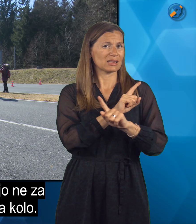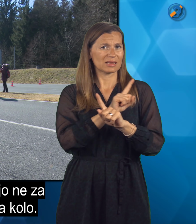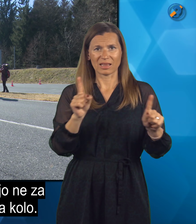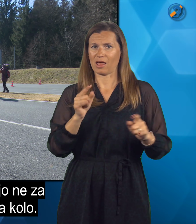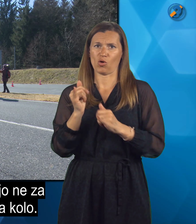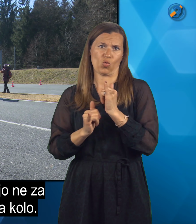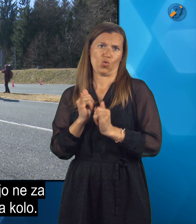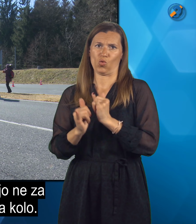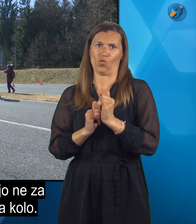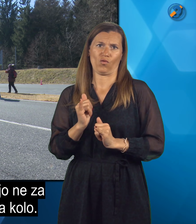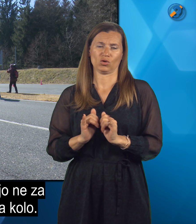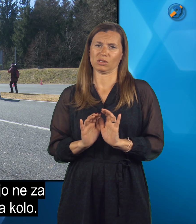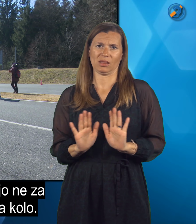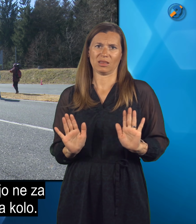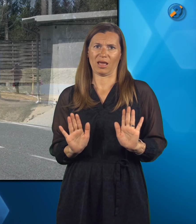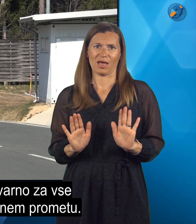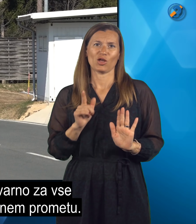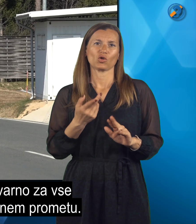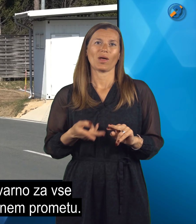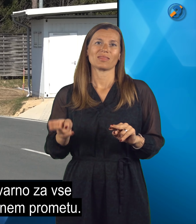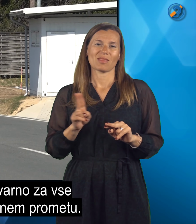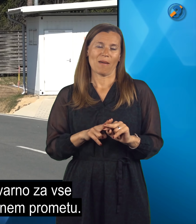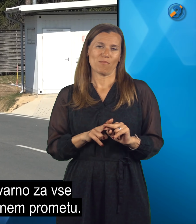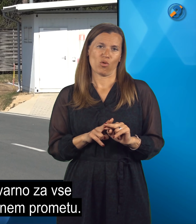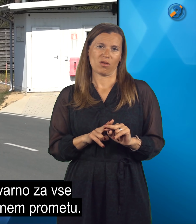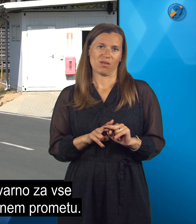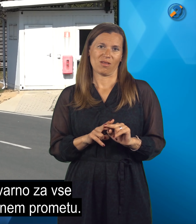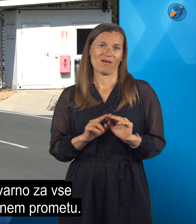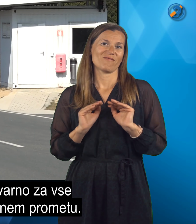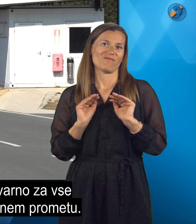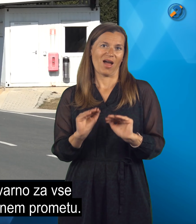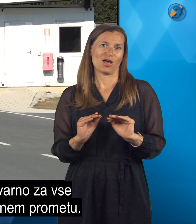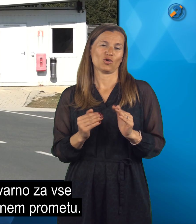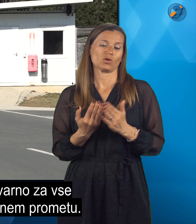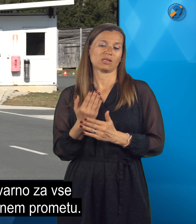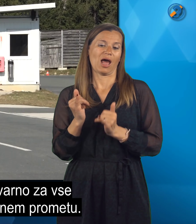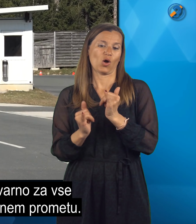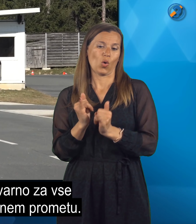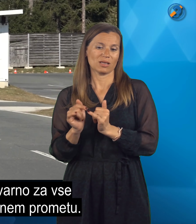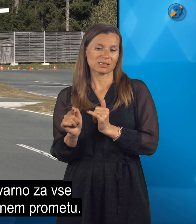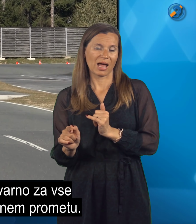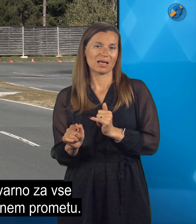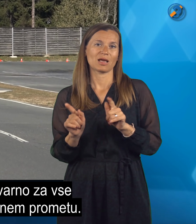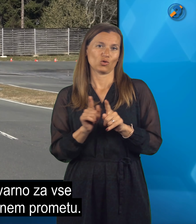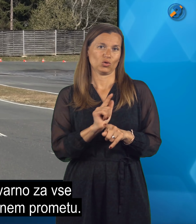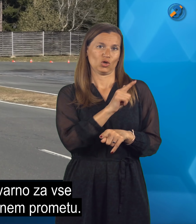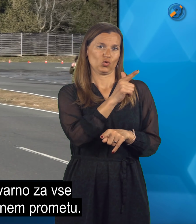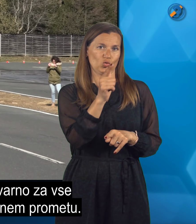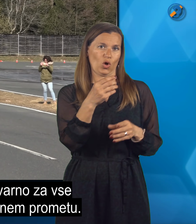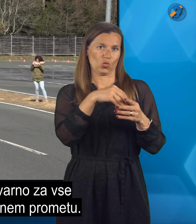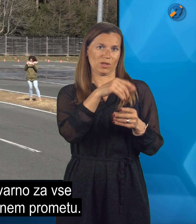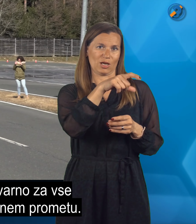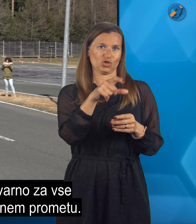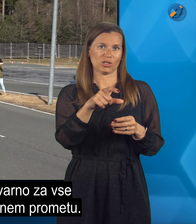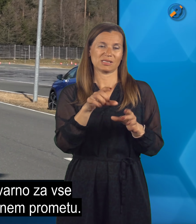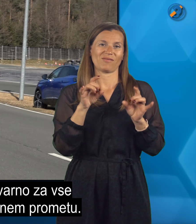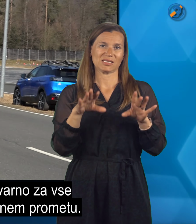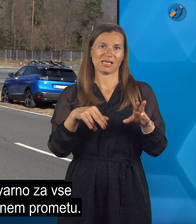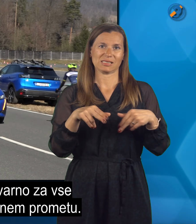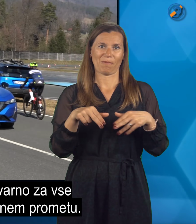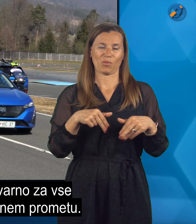in ne za kolo. Tako bo najbolj varno za kolesarja oziroma za druge udeležence v cestnem